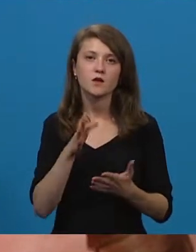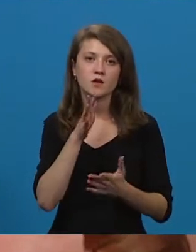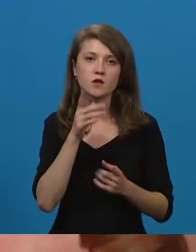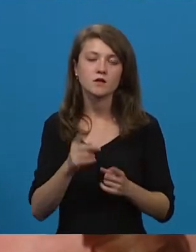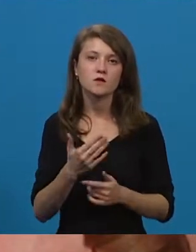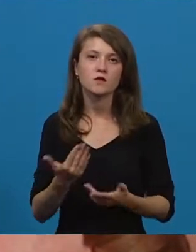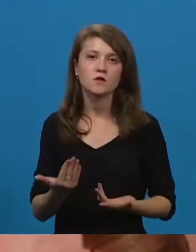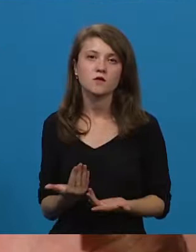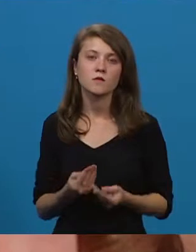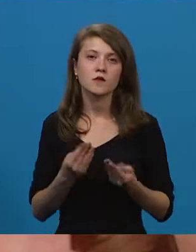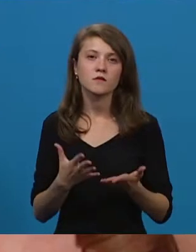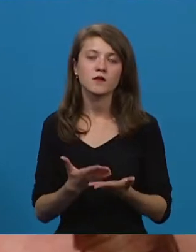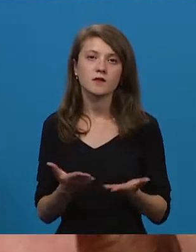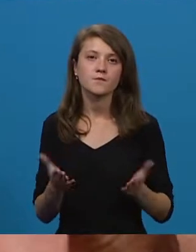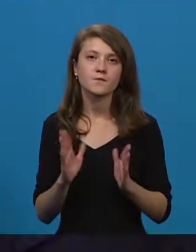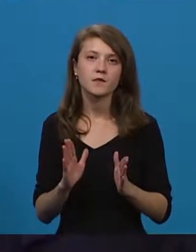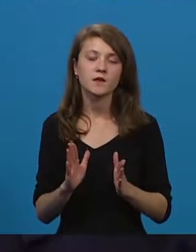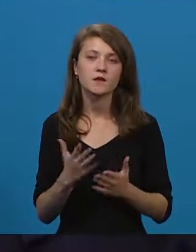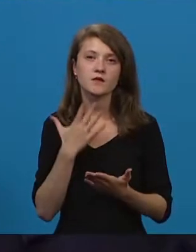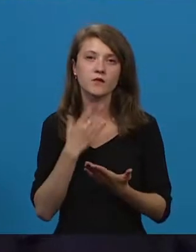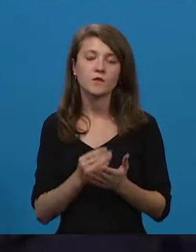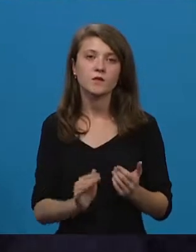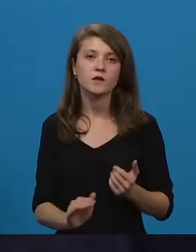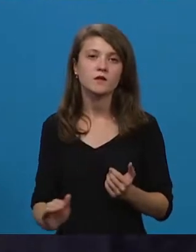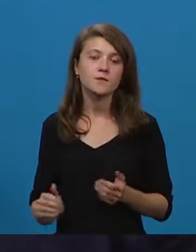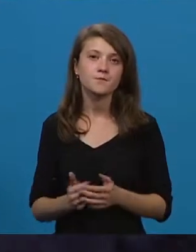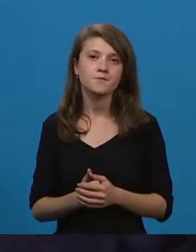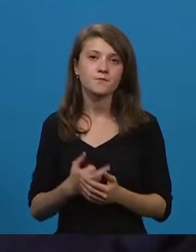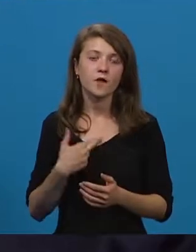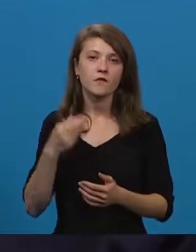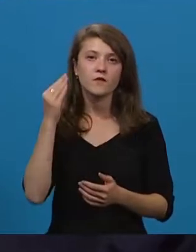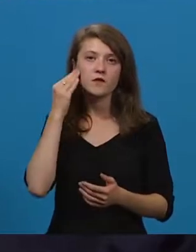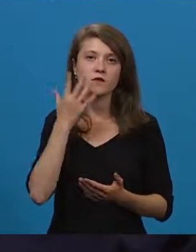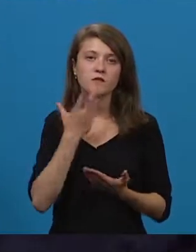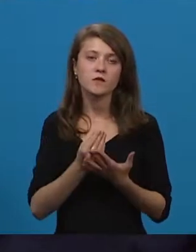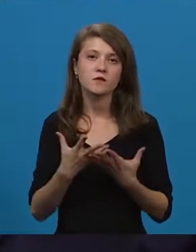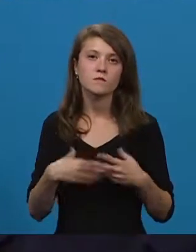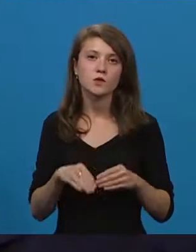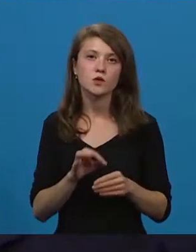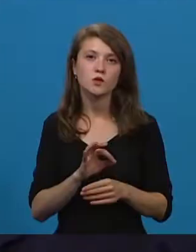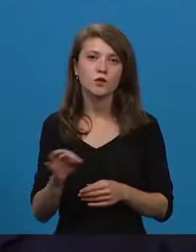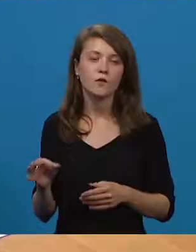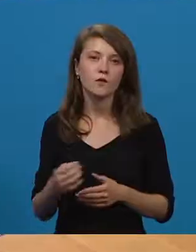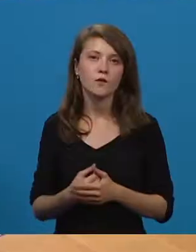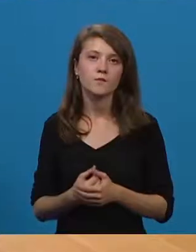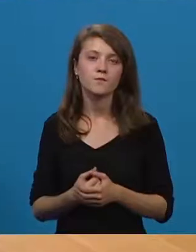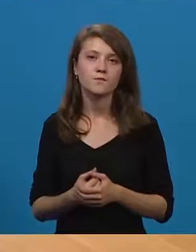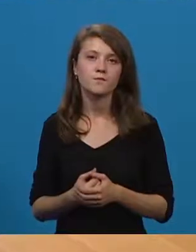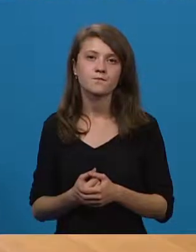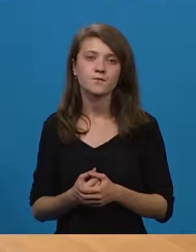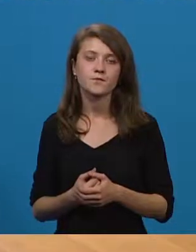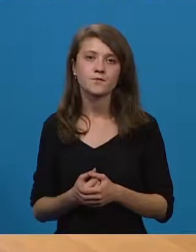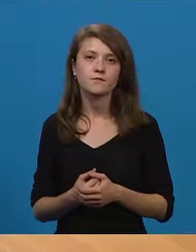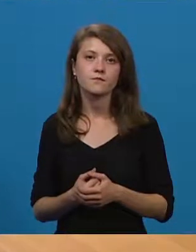їхнього життя присвятити їм, тільки їм. І я вважаю свою родину чудовою. Присвоєно